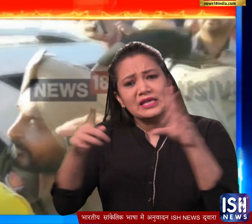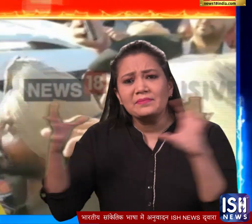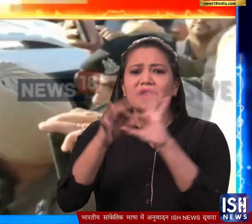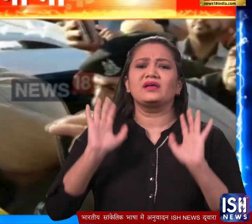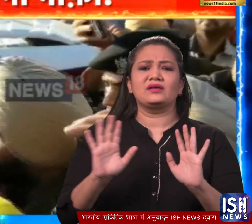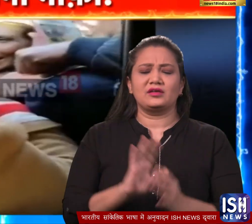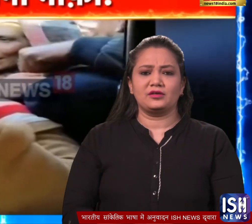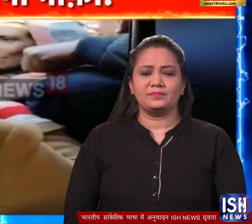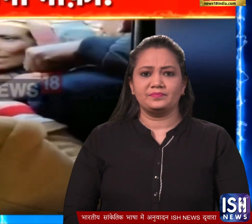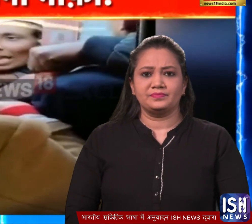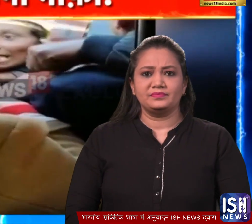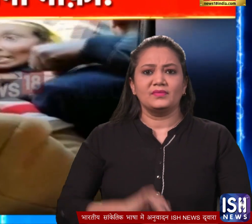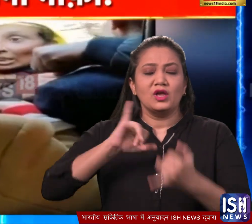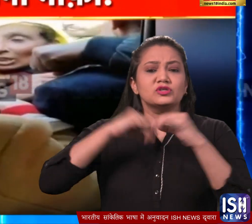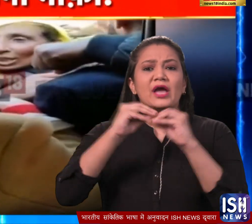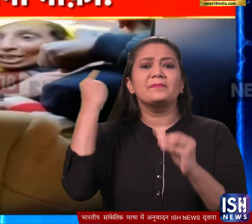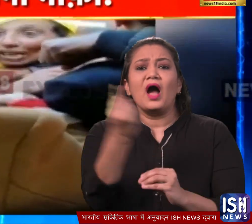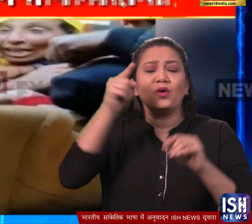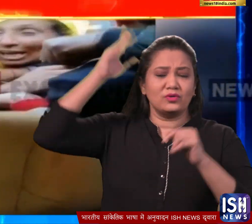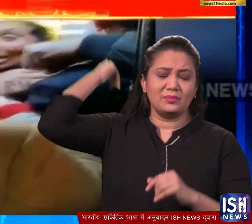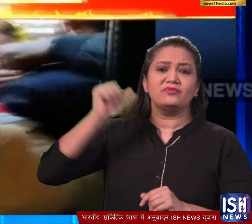वाली महिलाओं के लिए था।